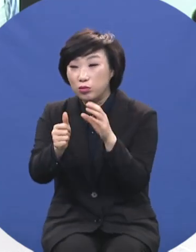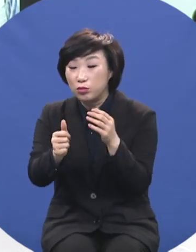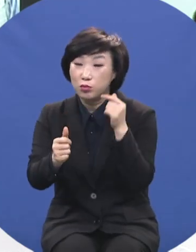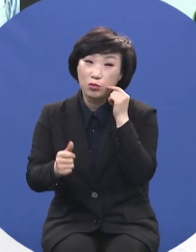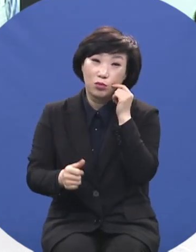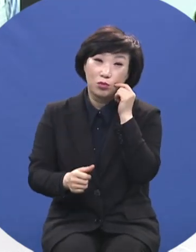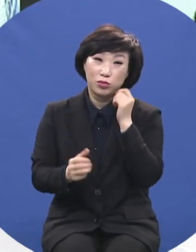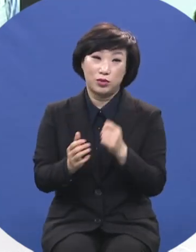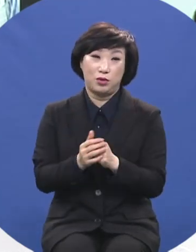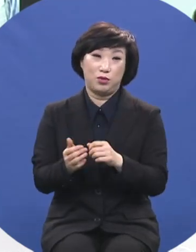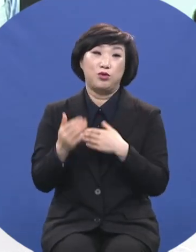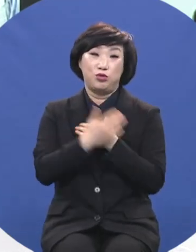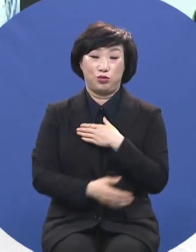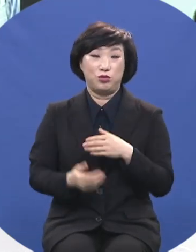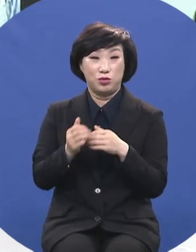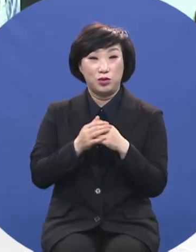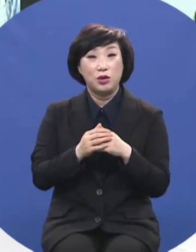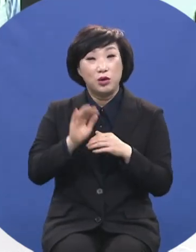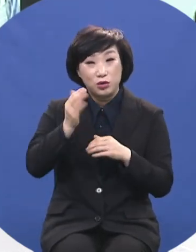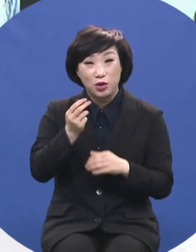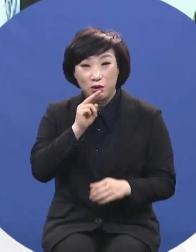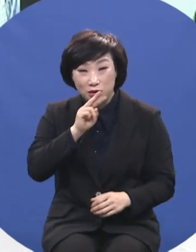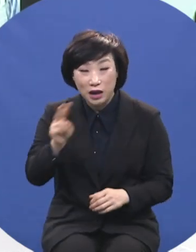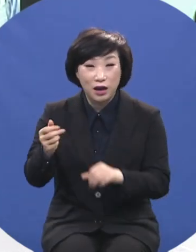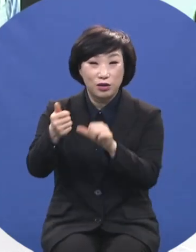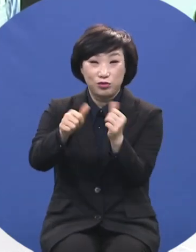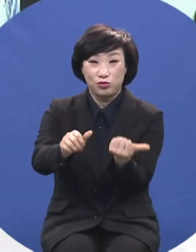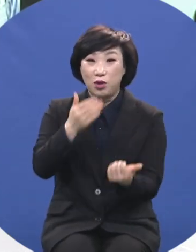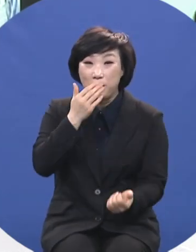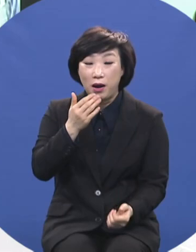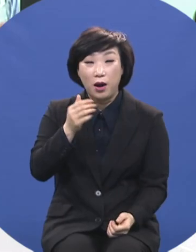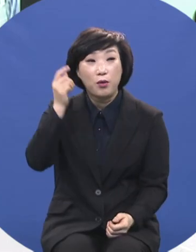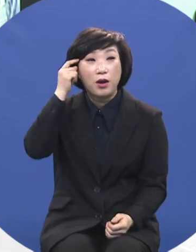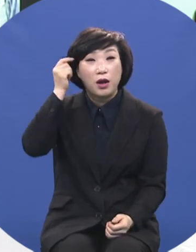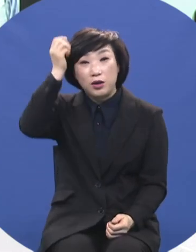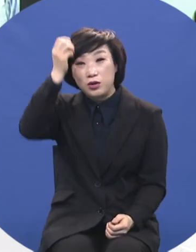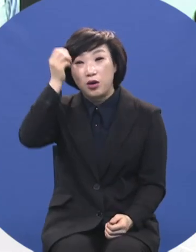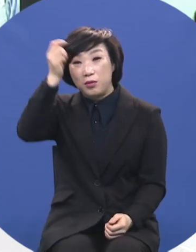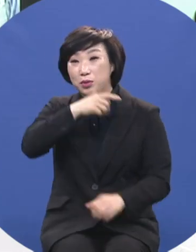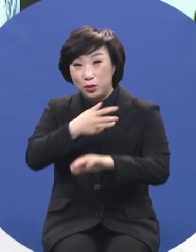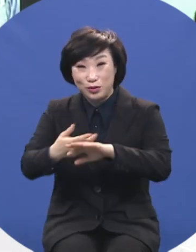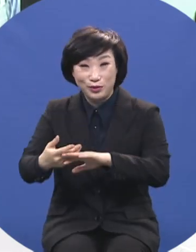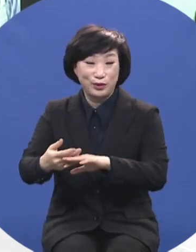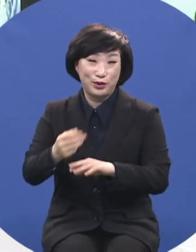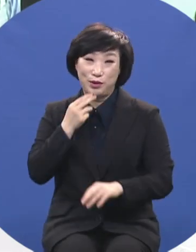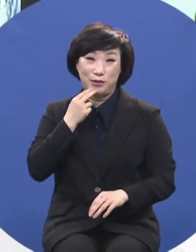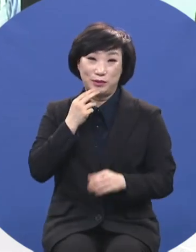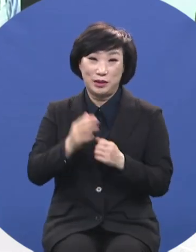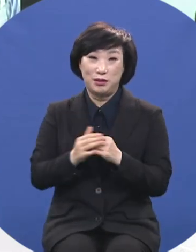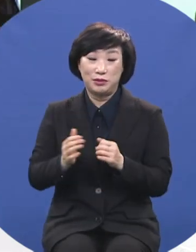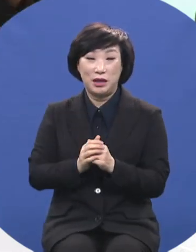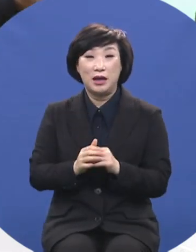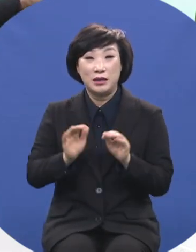수가 없어. 육신이 되어야 돼. 영은 피 흘릴 수가 없어.